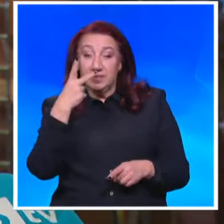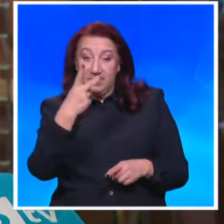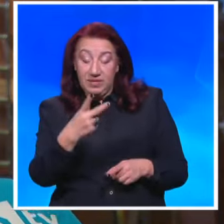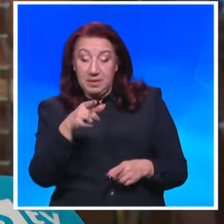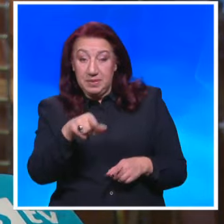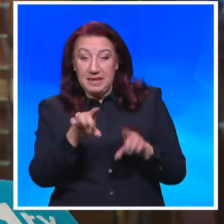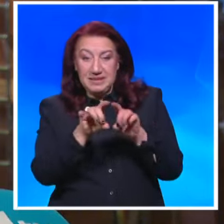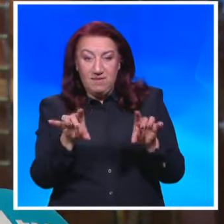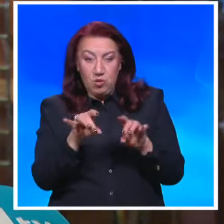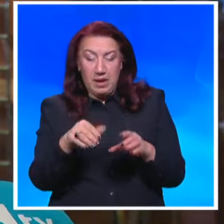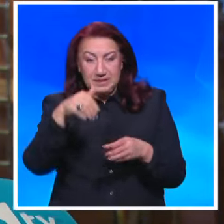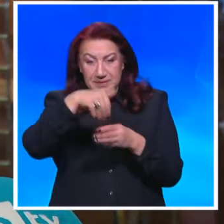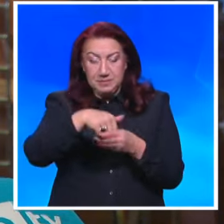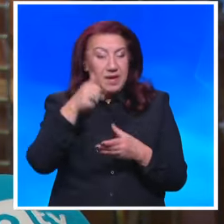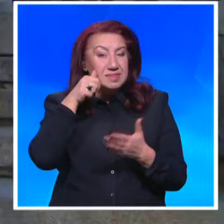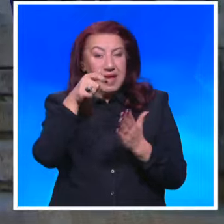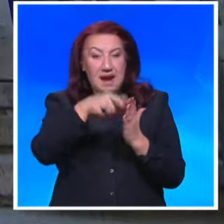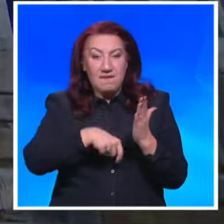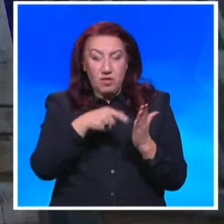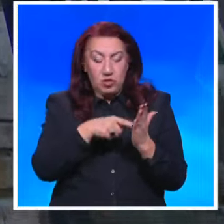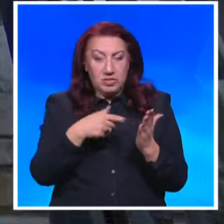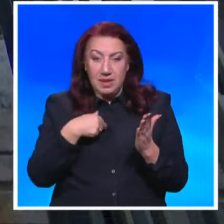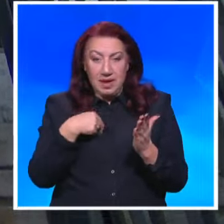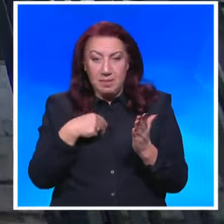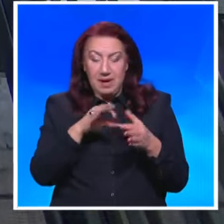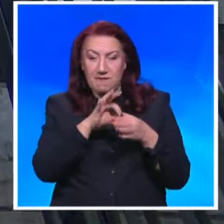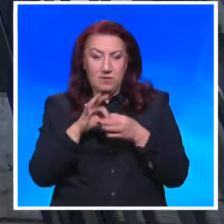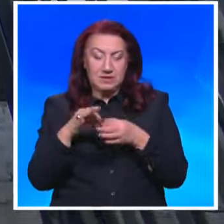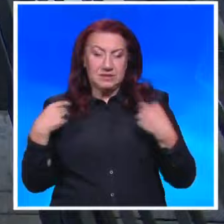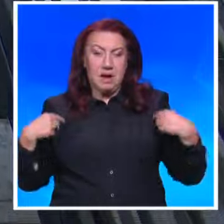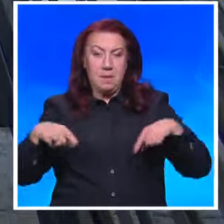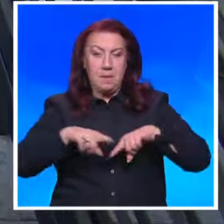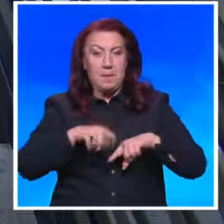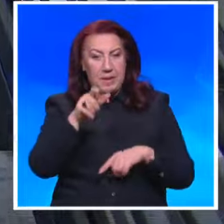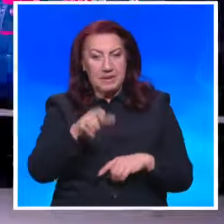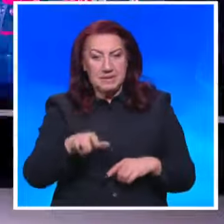бъде намерена, дали има и замесени магистрати. За BTV новините, Канна Рачева.